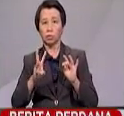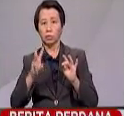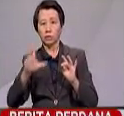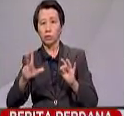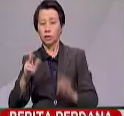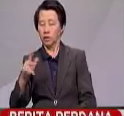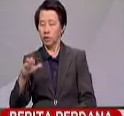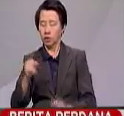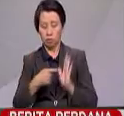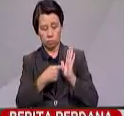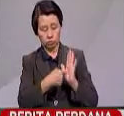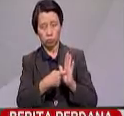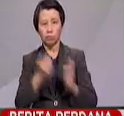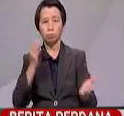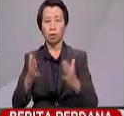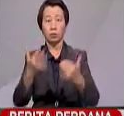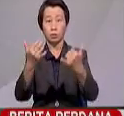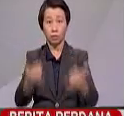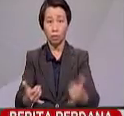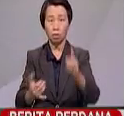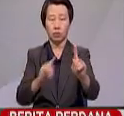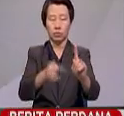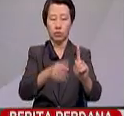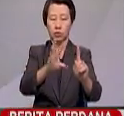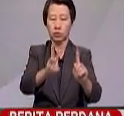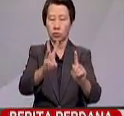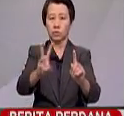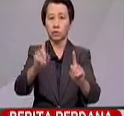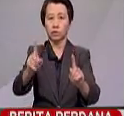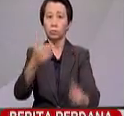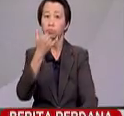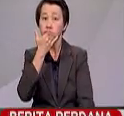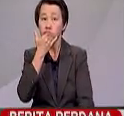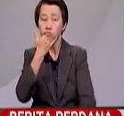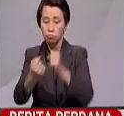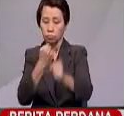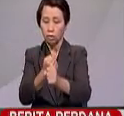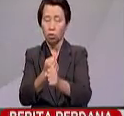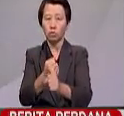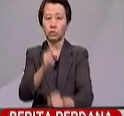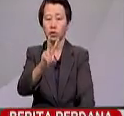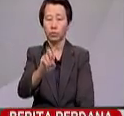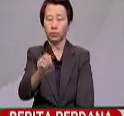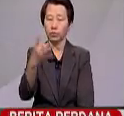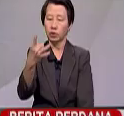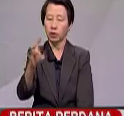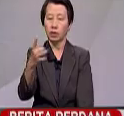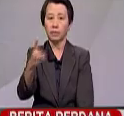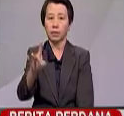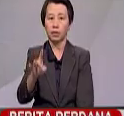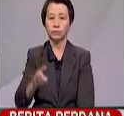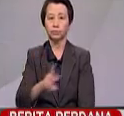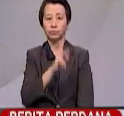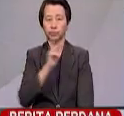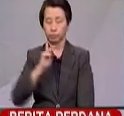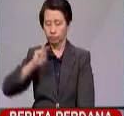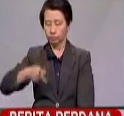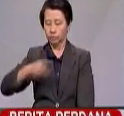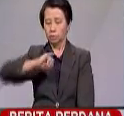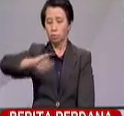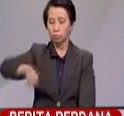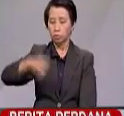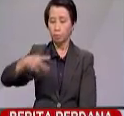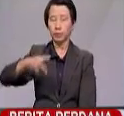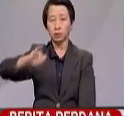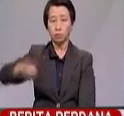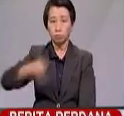8,663 kes dicatat berbanding hanya 1,661 kesalahan pada tahun 2018. Ketua Pengarah JPJ, Datuk